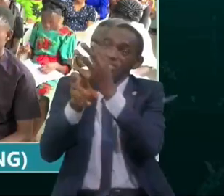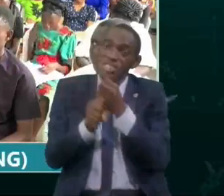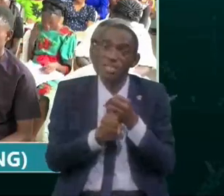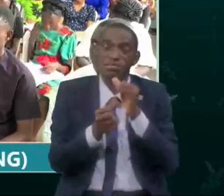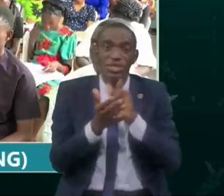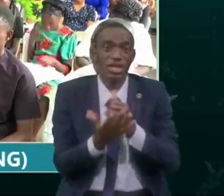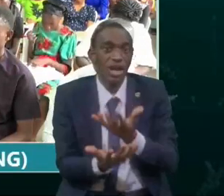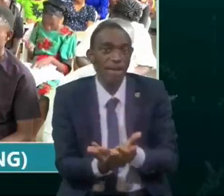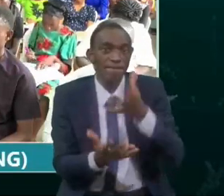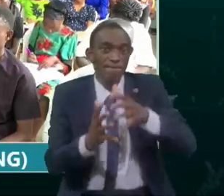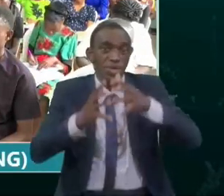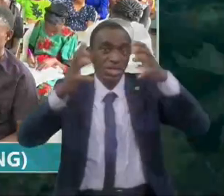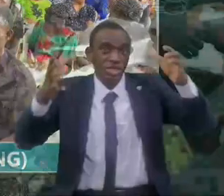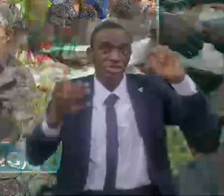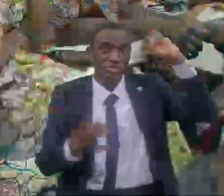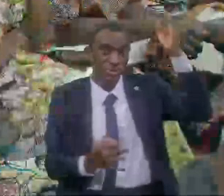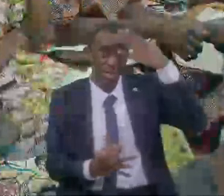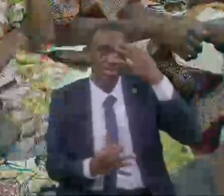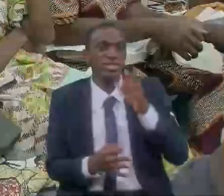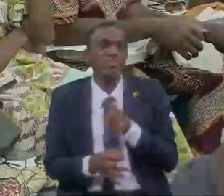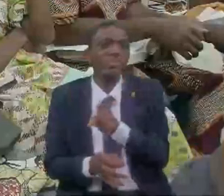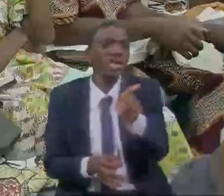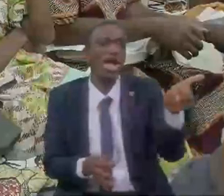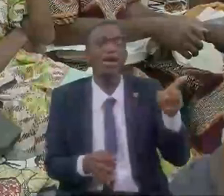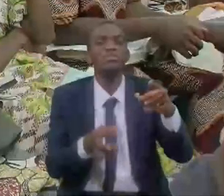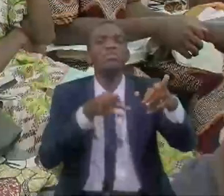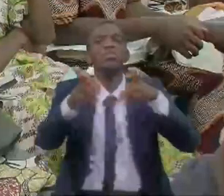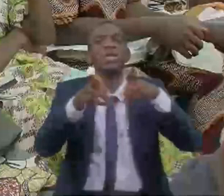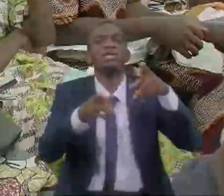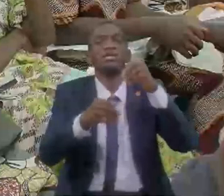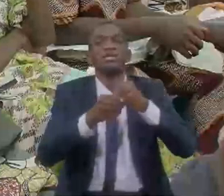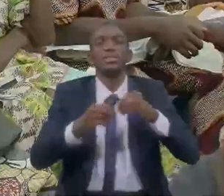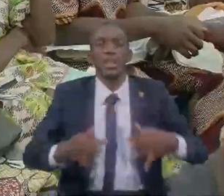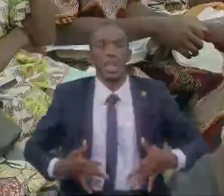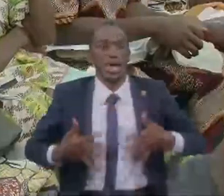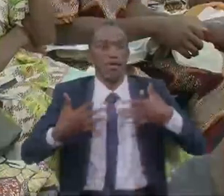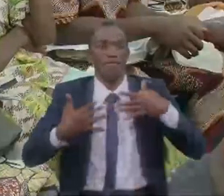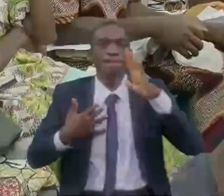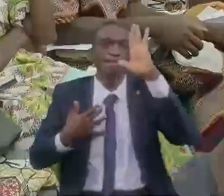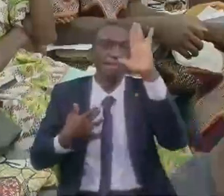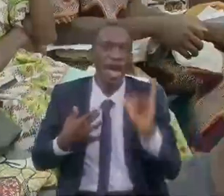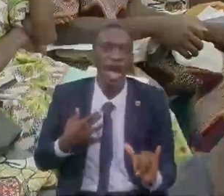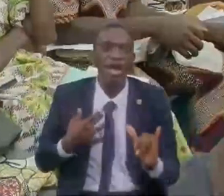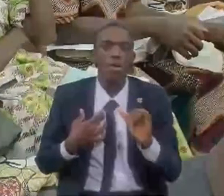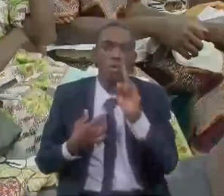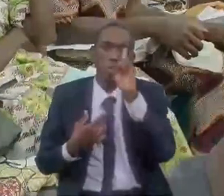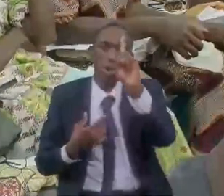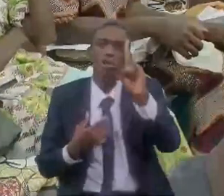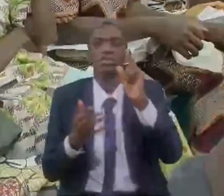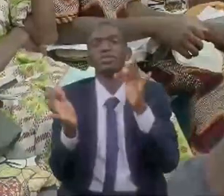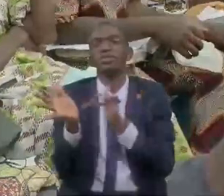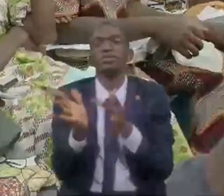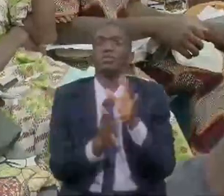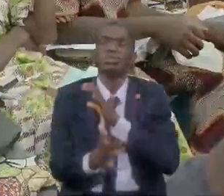grâce, ils régneront dans la vie par Jésus-Christ seul.